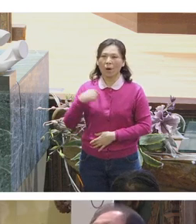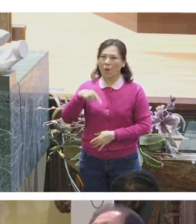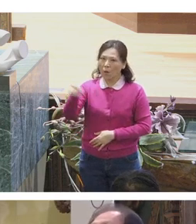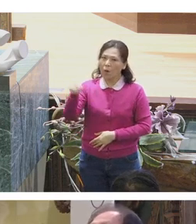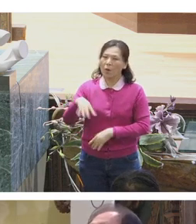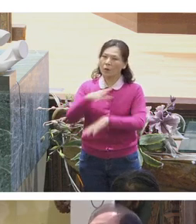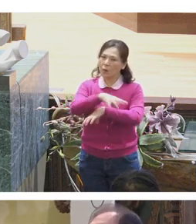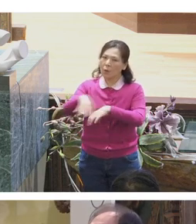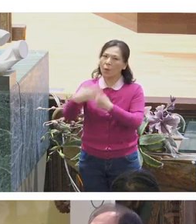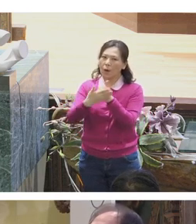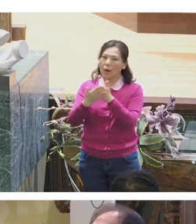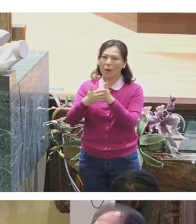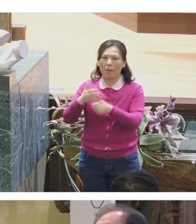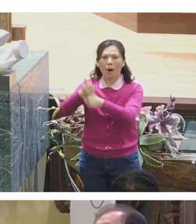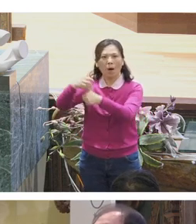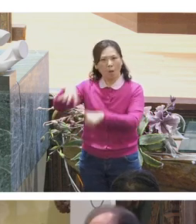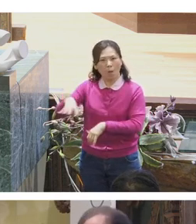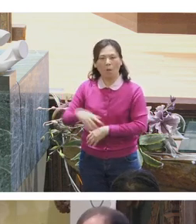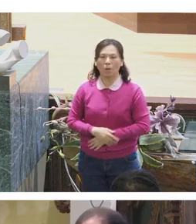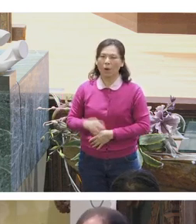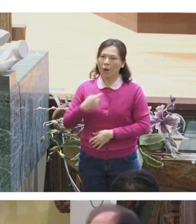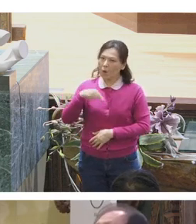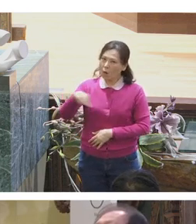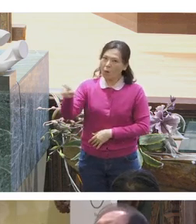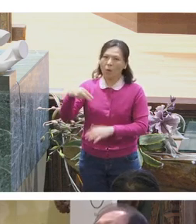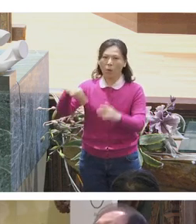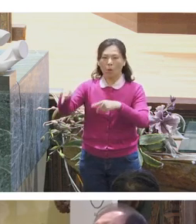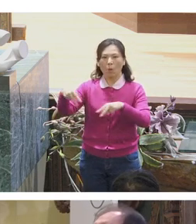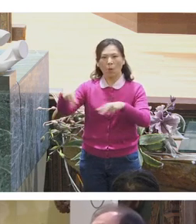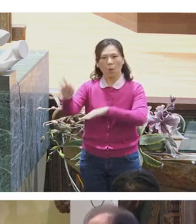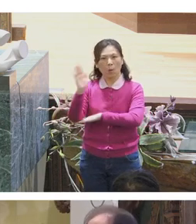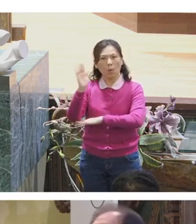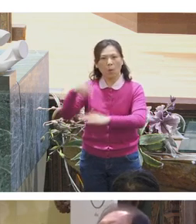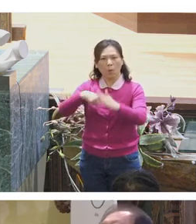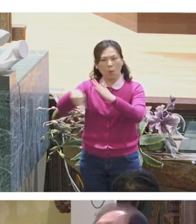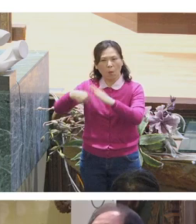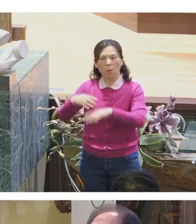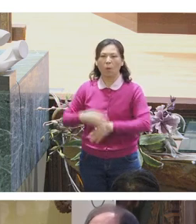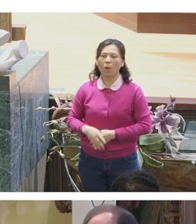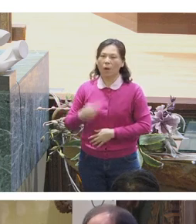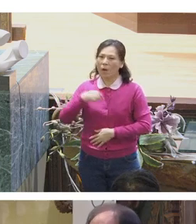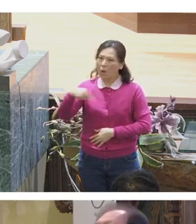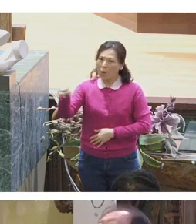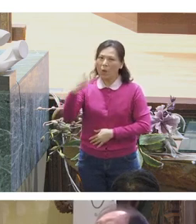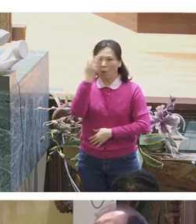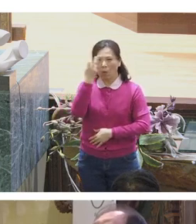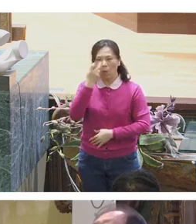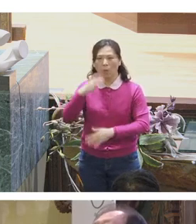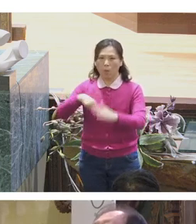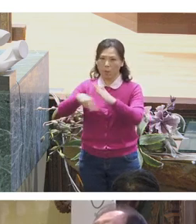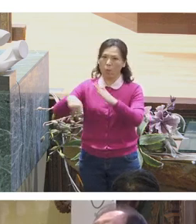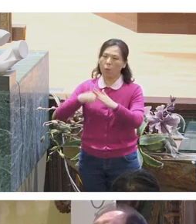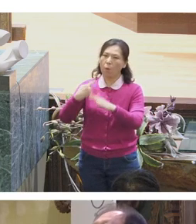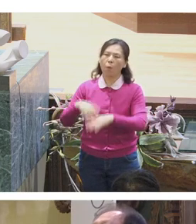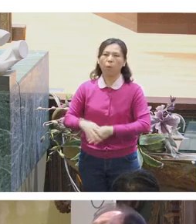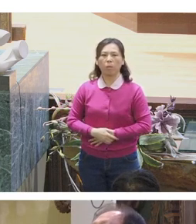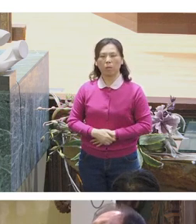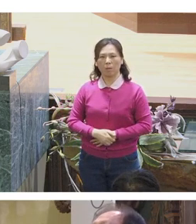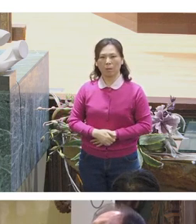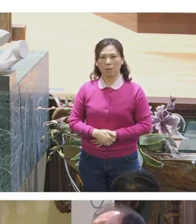署，我去过了行政院，我去过了监察院，